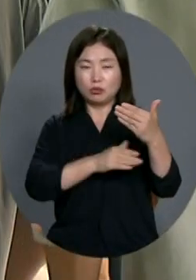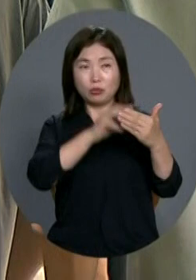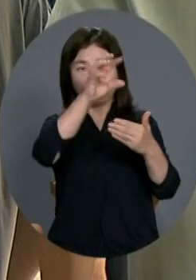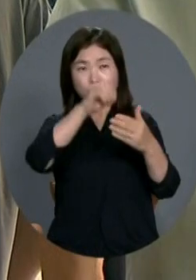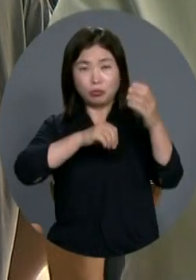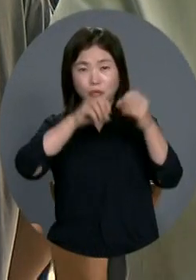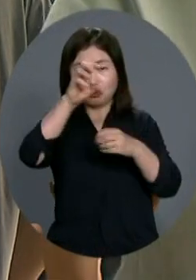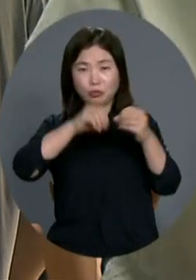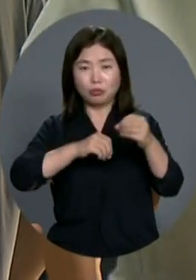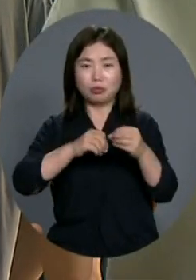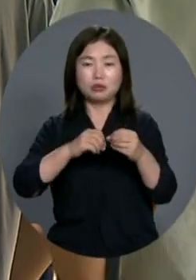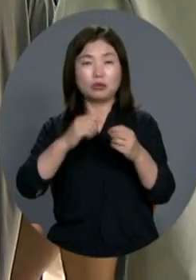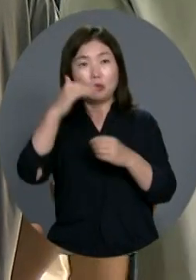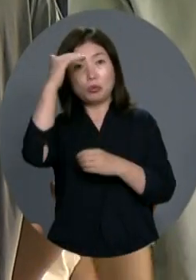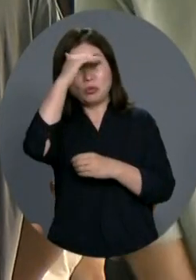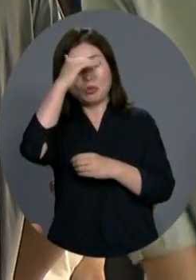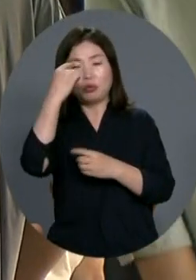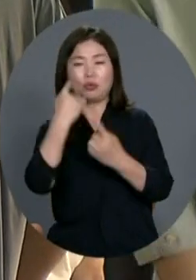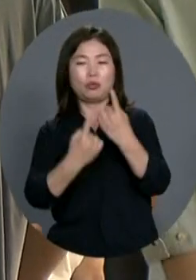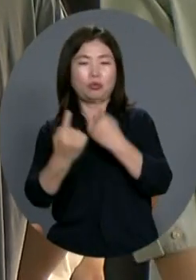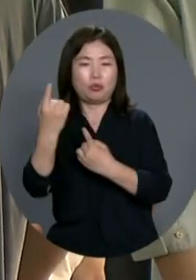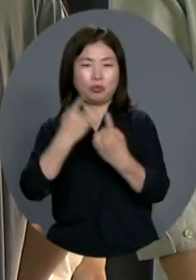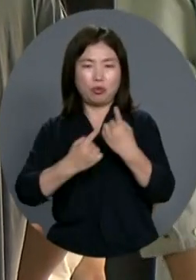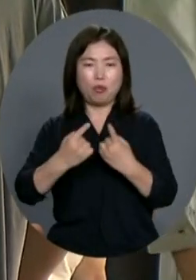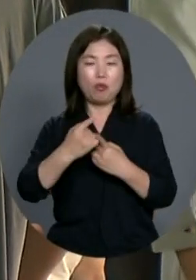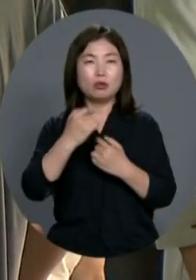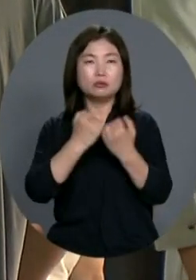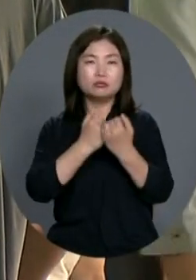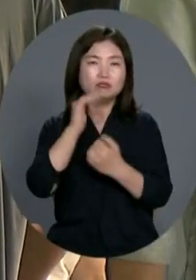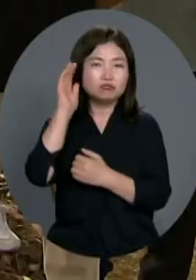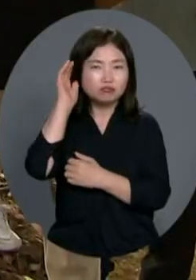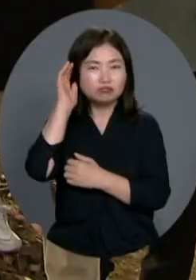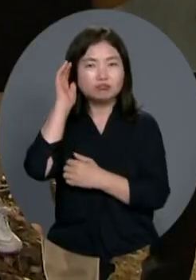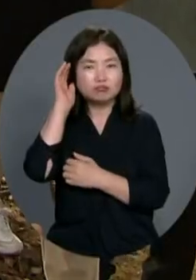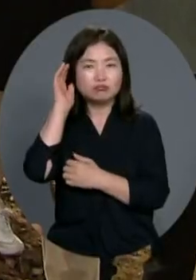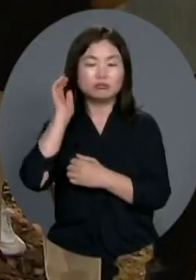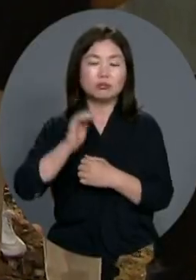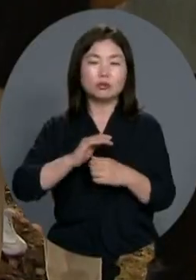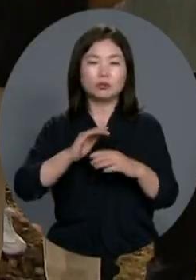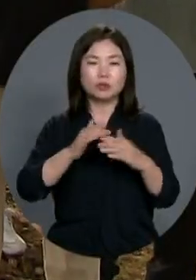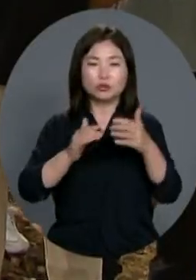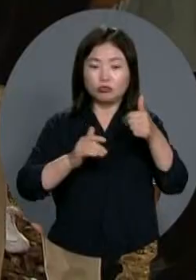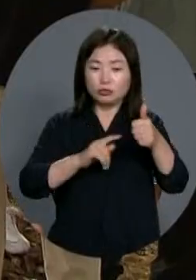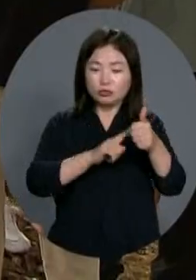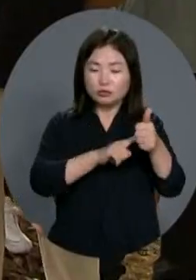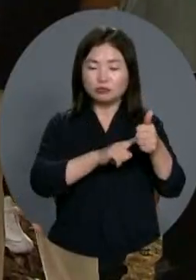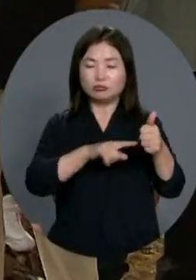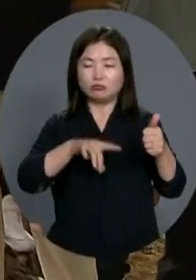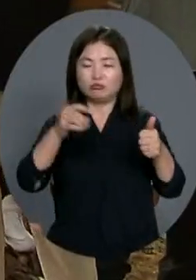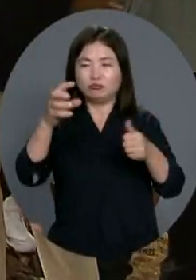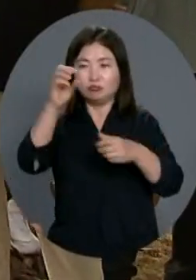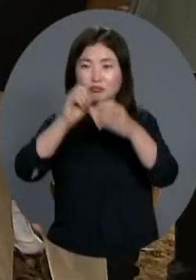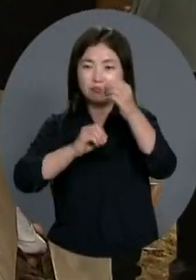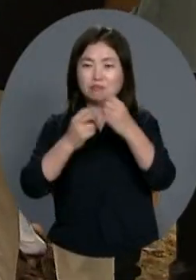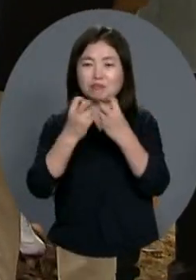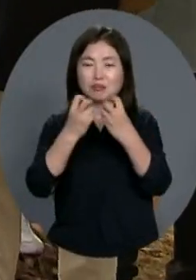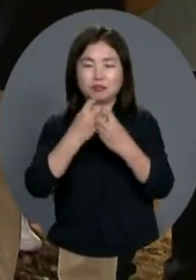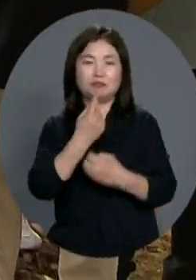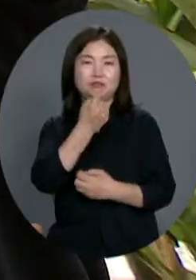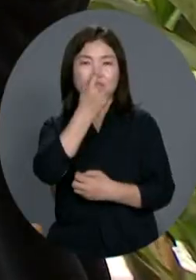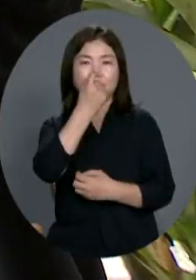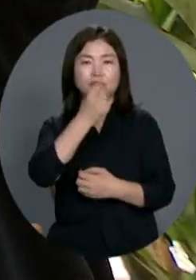시작하는 이 바나나를 구경하러 온 손님들이 설명을 듣습니다. 농장 주인으로부터 수확하는 방법도